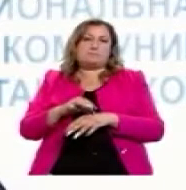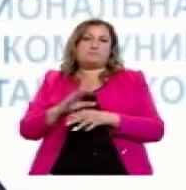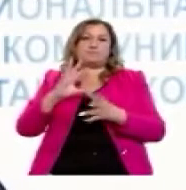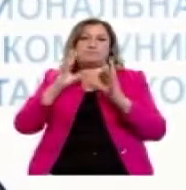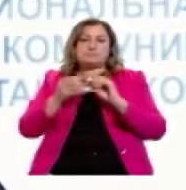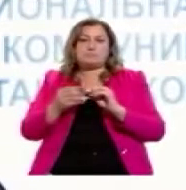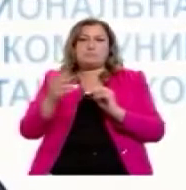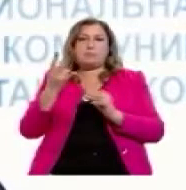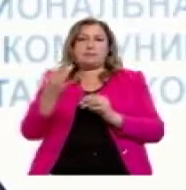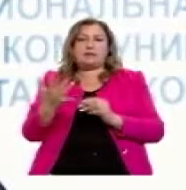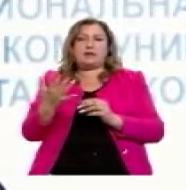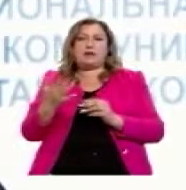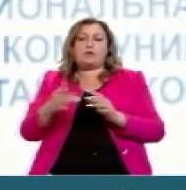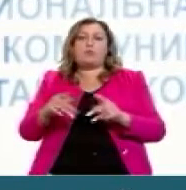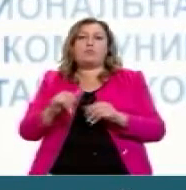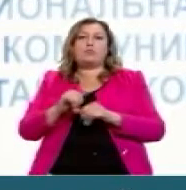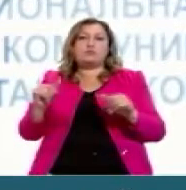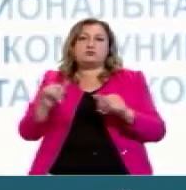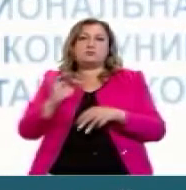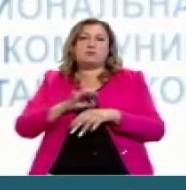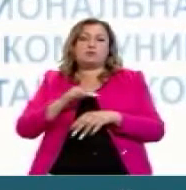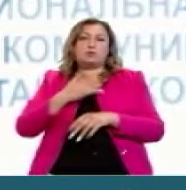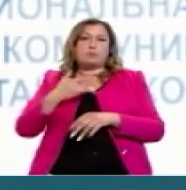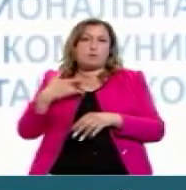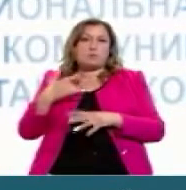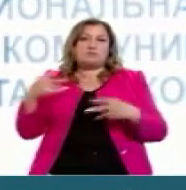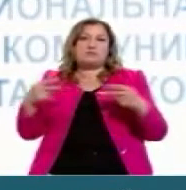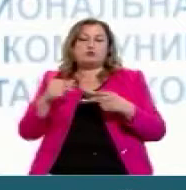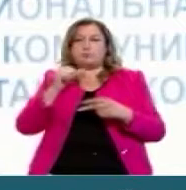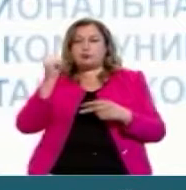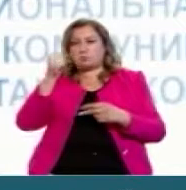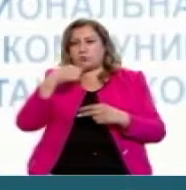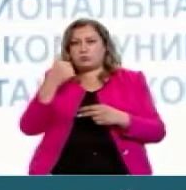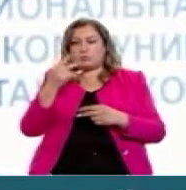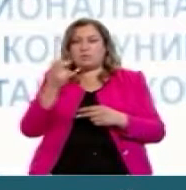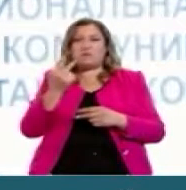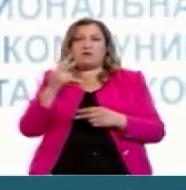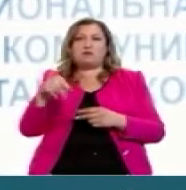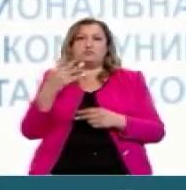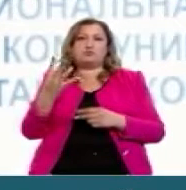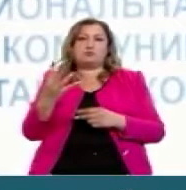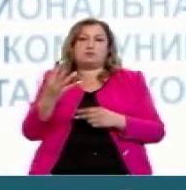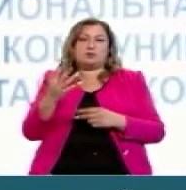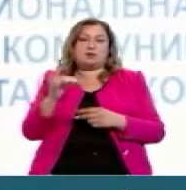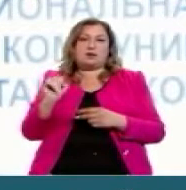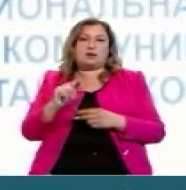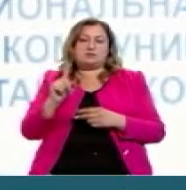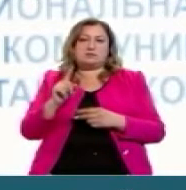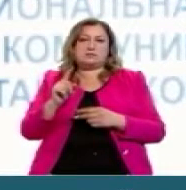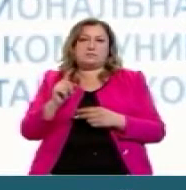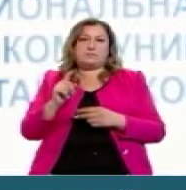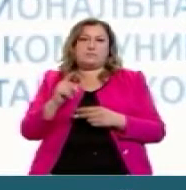В результате несколько возросло заболеваемость туберкулезом по сравнению с прошлым годом на 2,4 раза, что